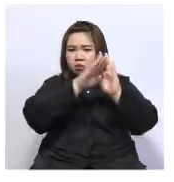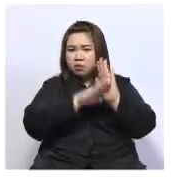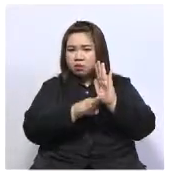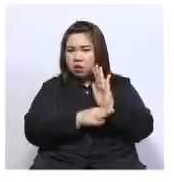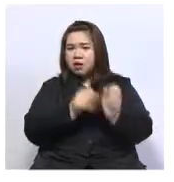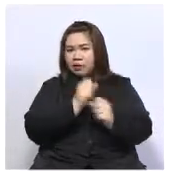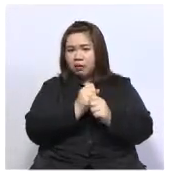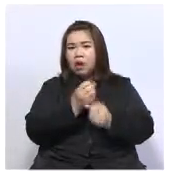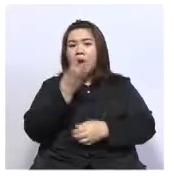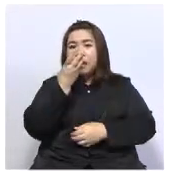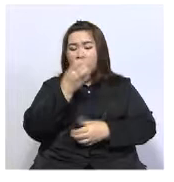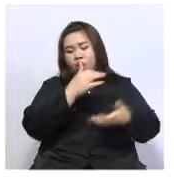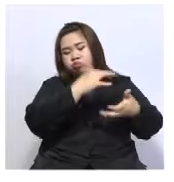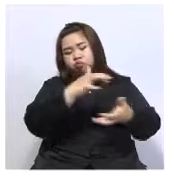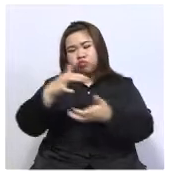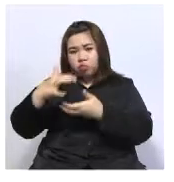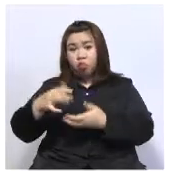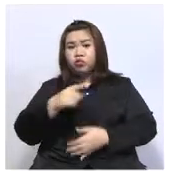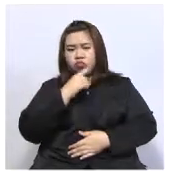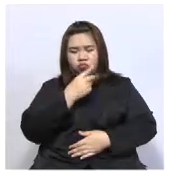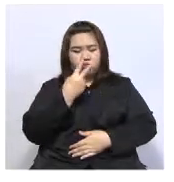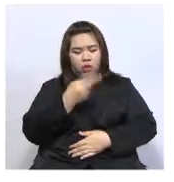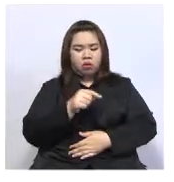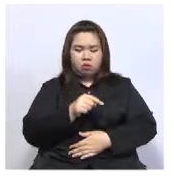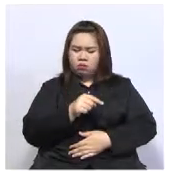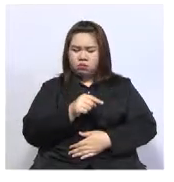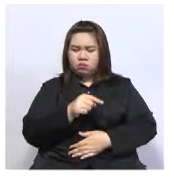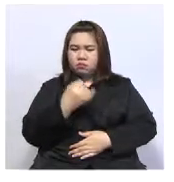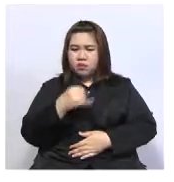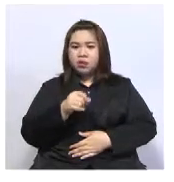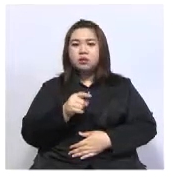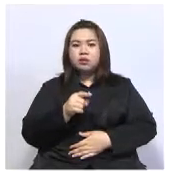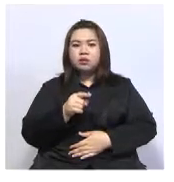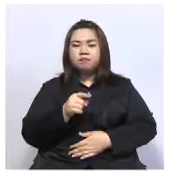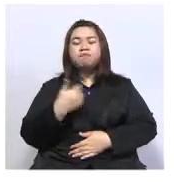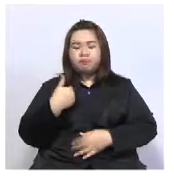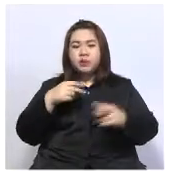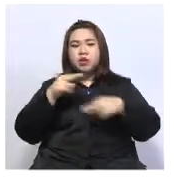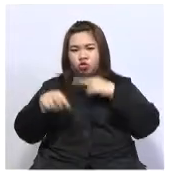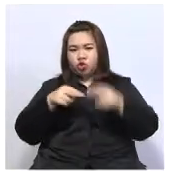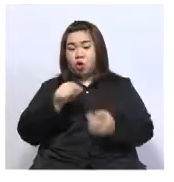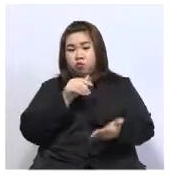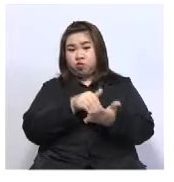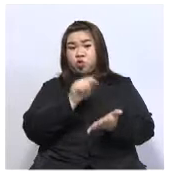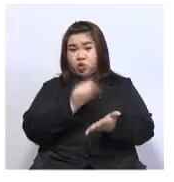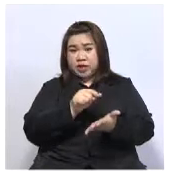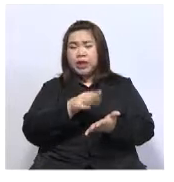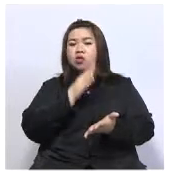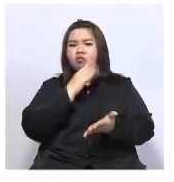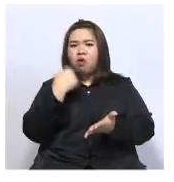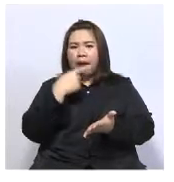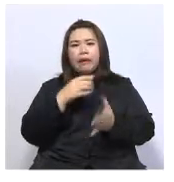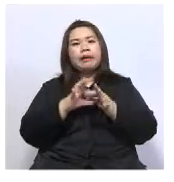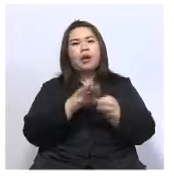ที่มีการขนย้ายข้าวออกมาถ้าจุดใดเจอความผิดปกตินะครับก็จะตรวจสอบตรงจุดนั้นและใครที่เกี่ยวข้อง